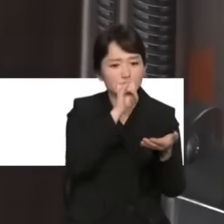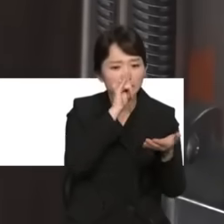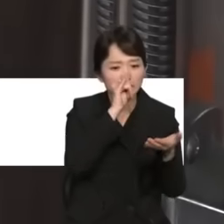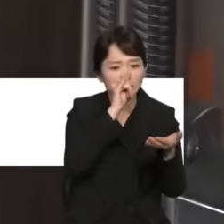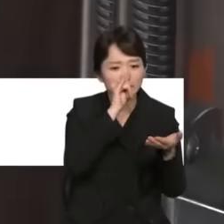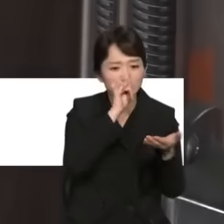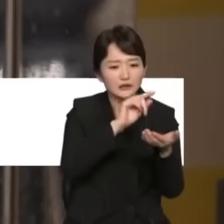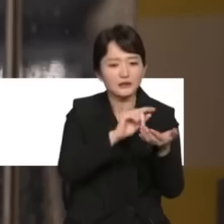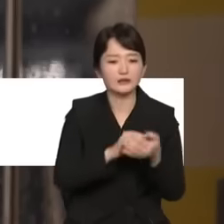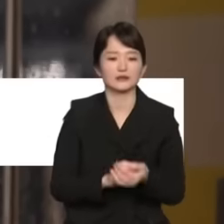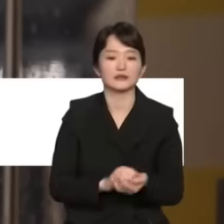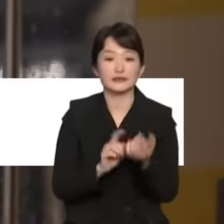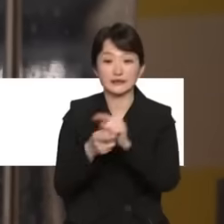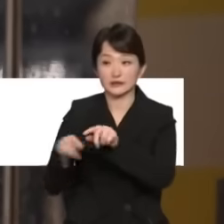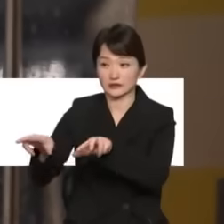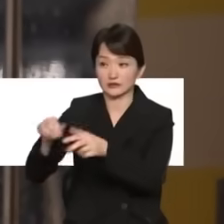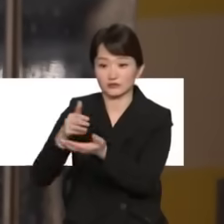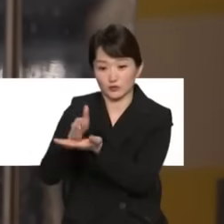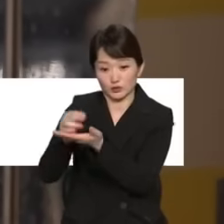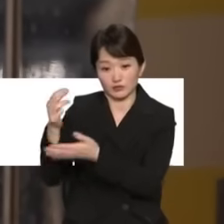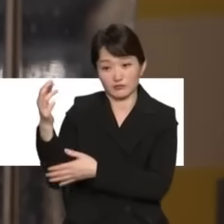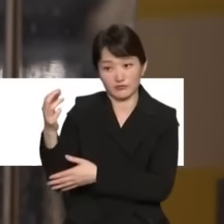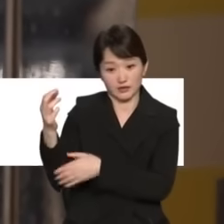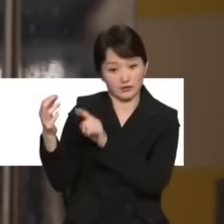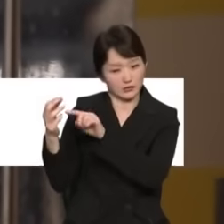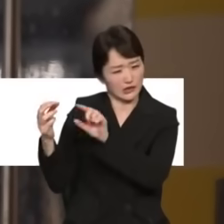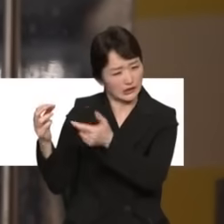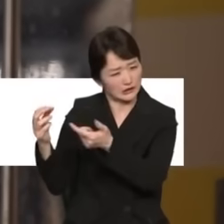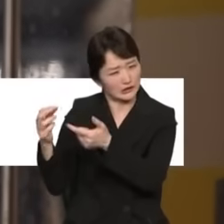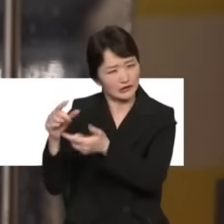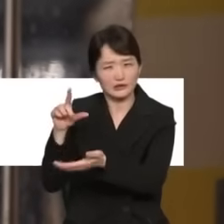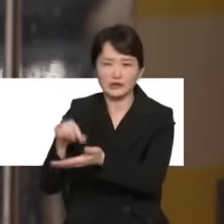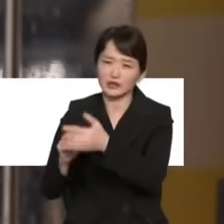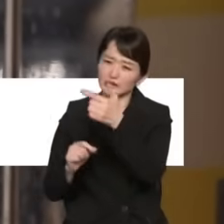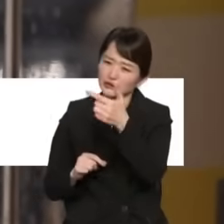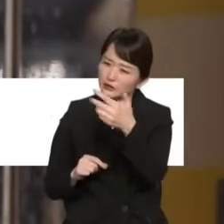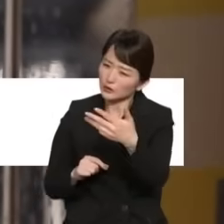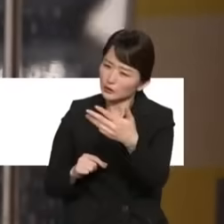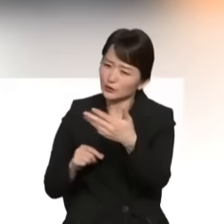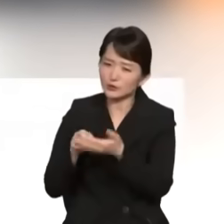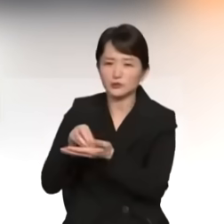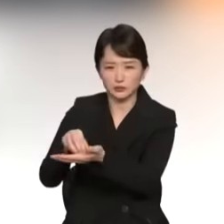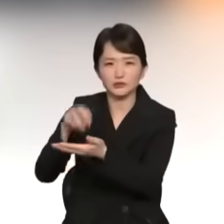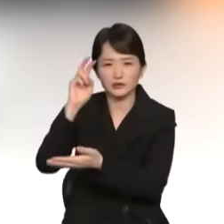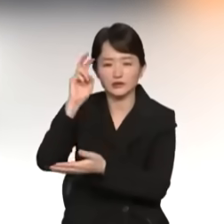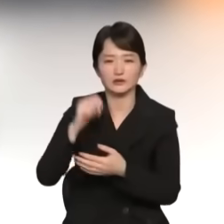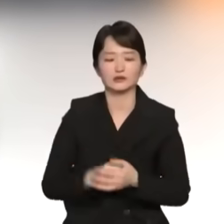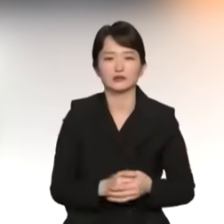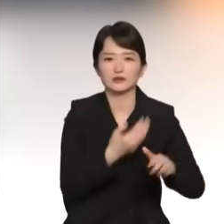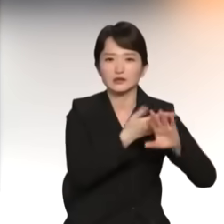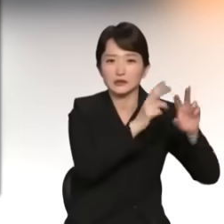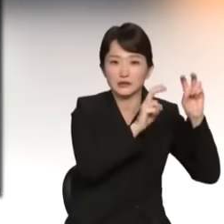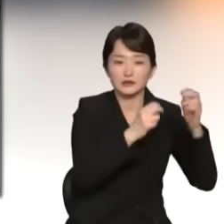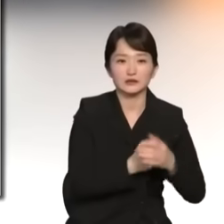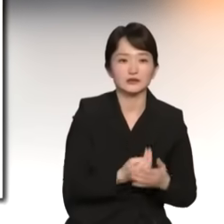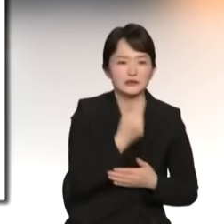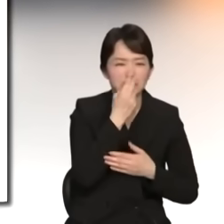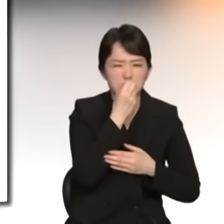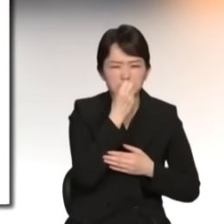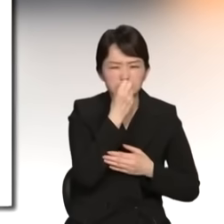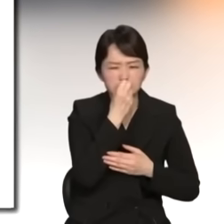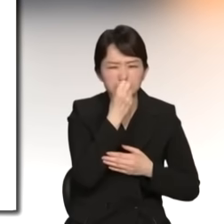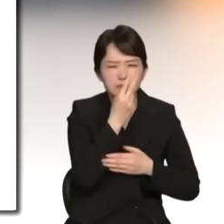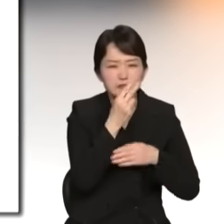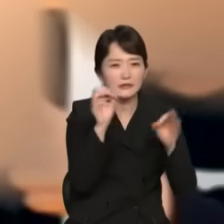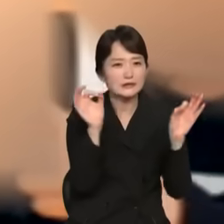이제 80년 전은 아니지만서도 최대한 온 뭐 6개, 8개 정도는. 또 다른 업체는 탈취만 인증을 받았는데